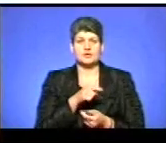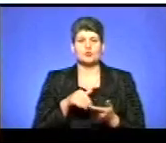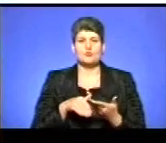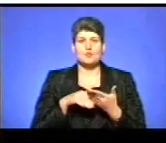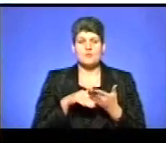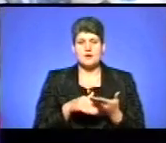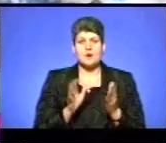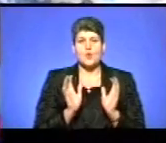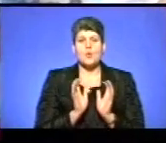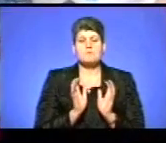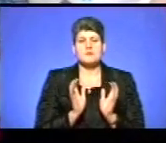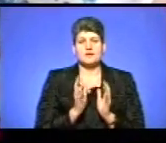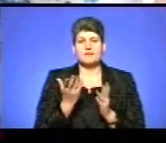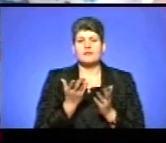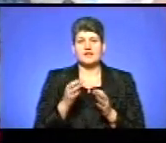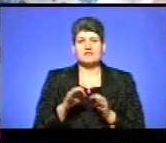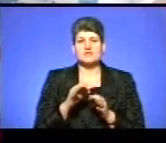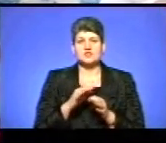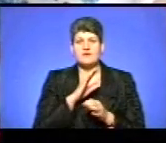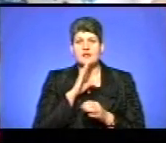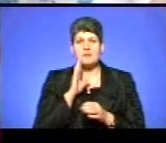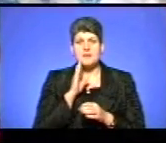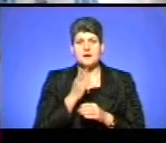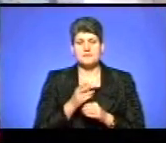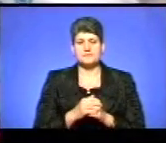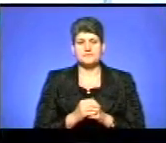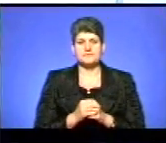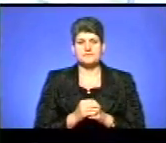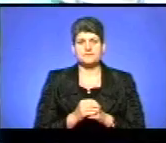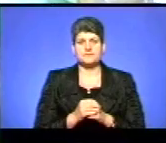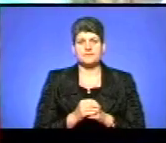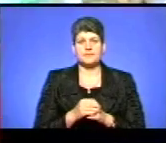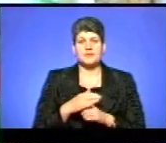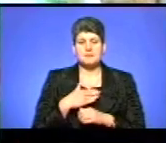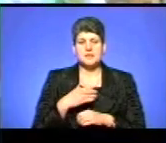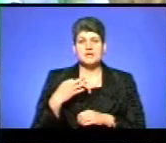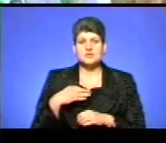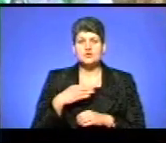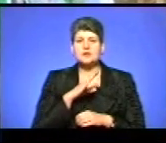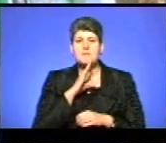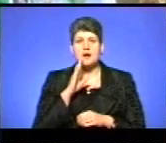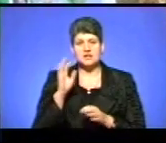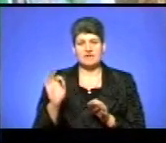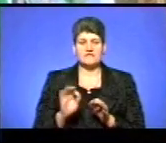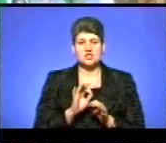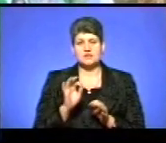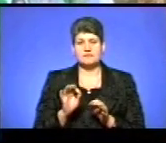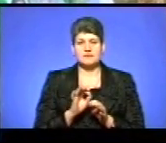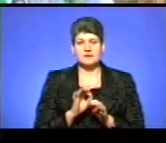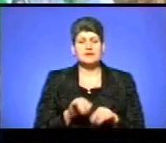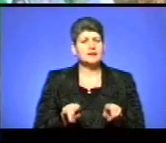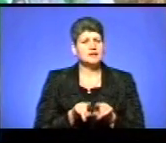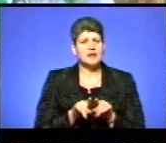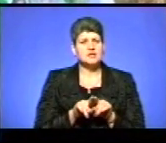допомагає оберіг, який вишивала мама. Зберігаю. Мені сорочку мати вишивала, неначе